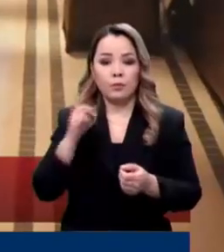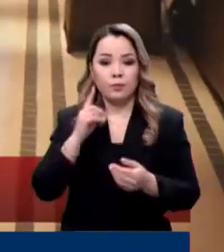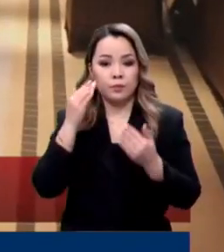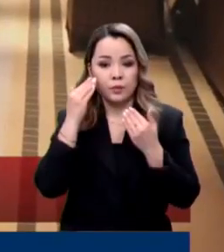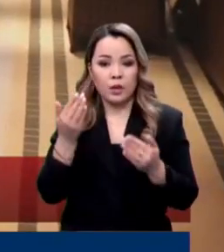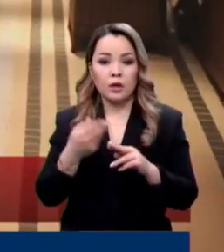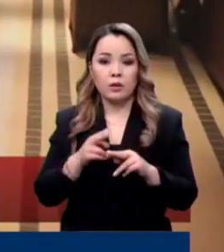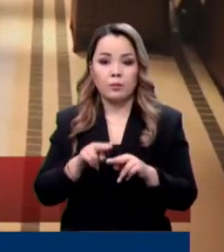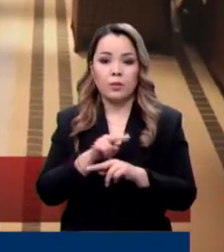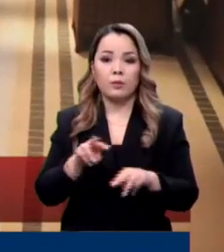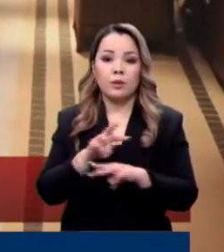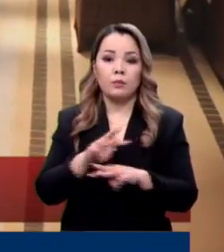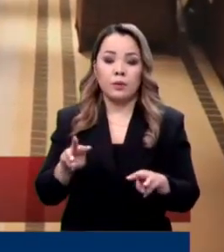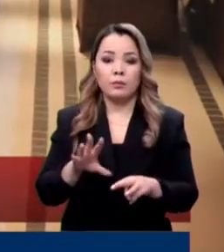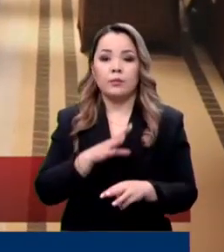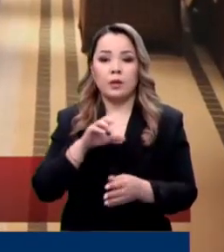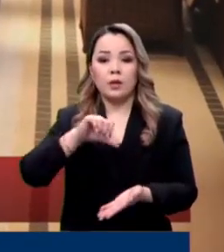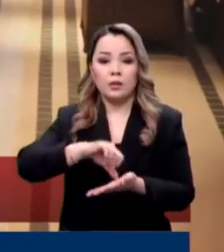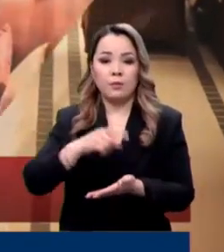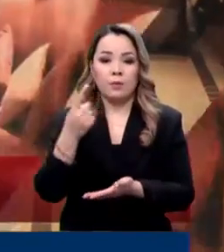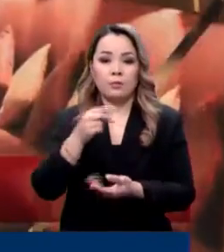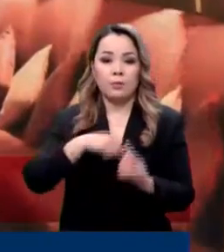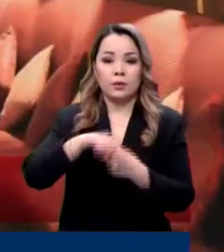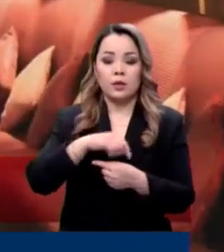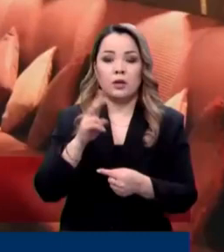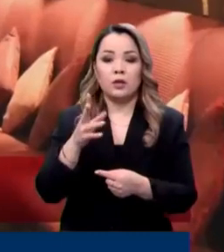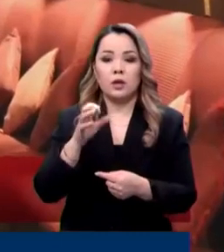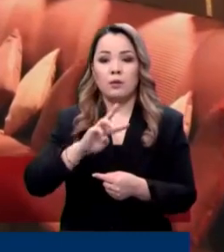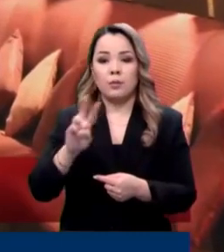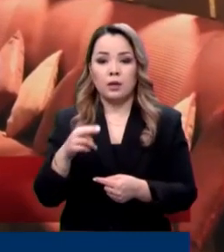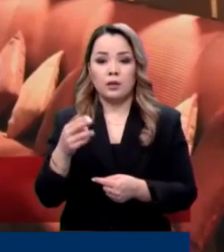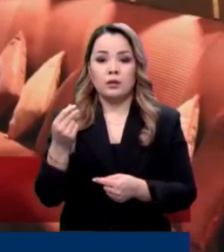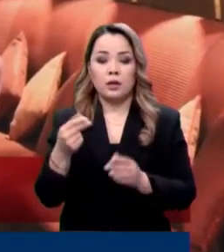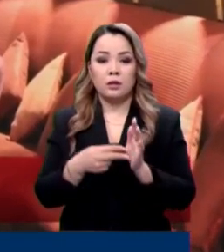белгісіз. Ал премьер-министр кезінде бір бизнесменнен 2,5 миллиард